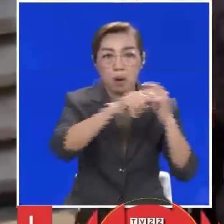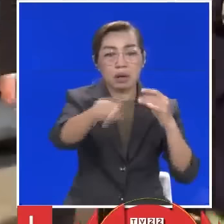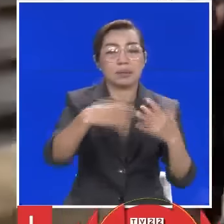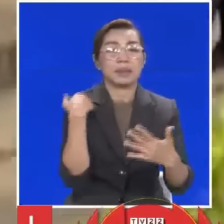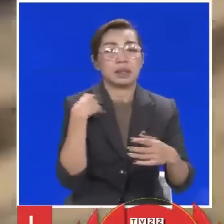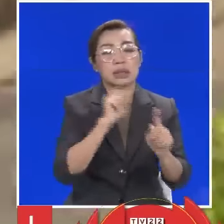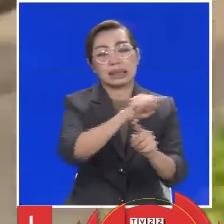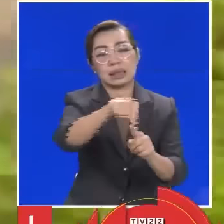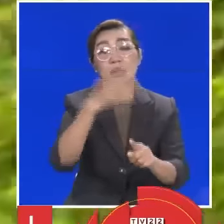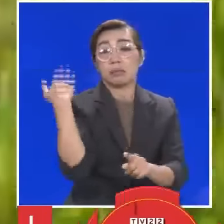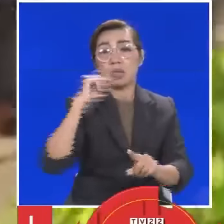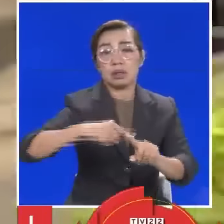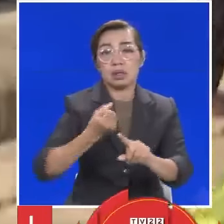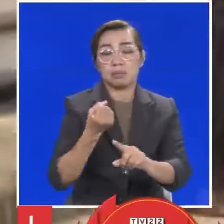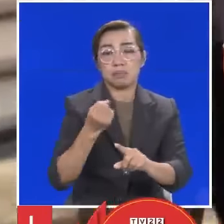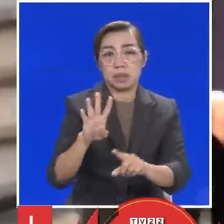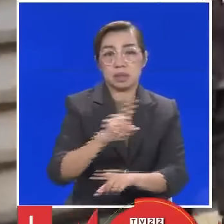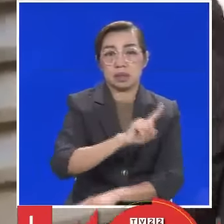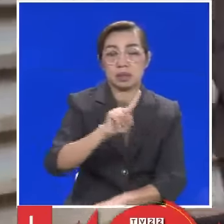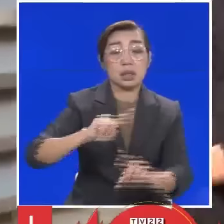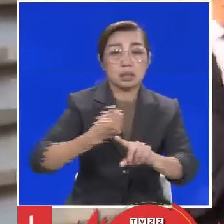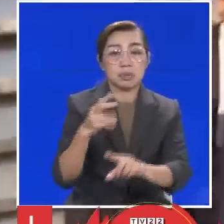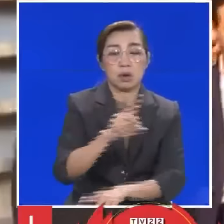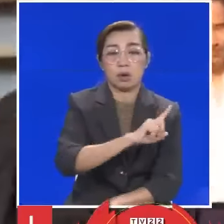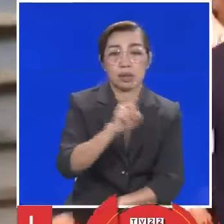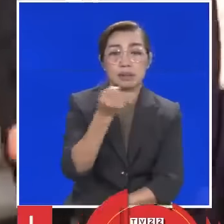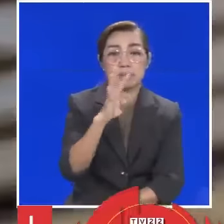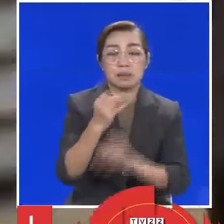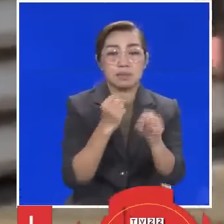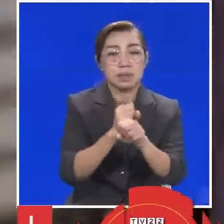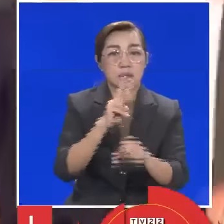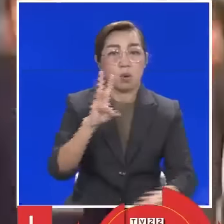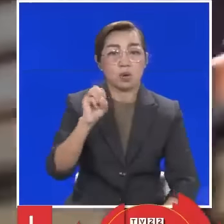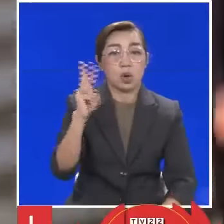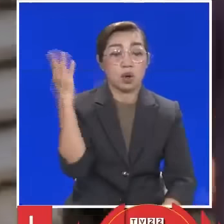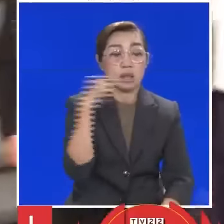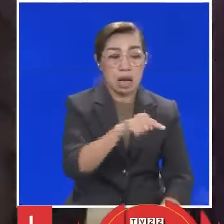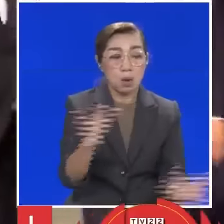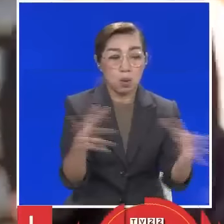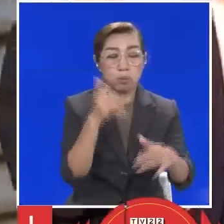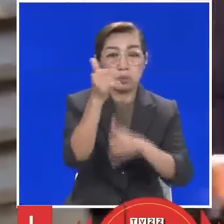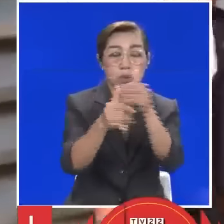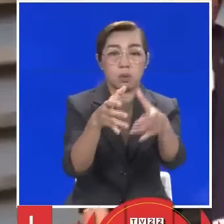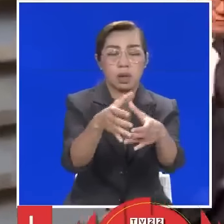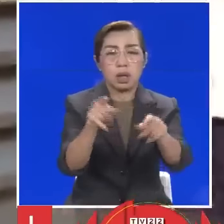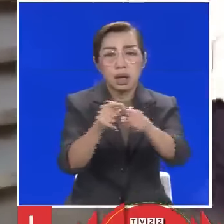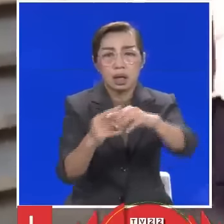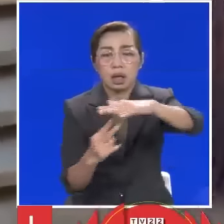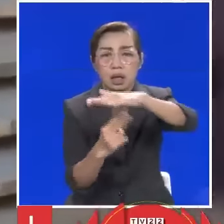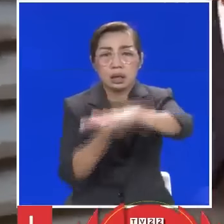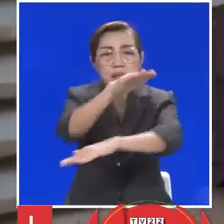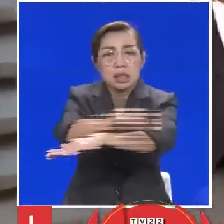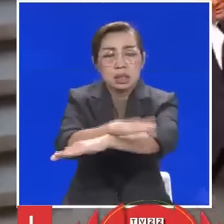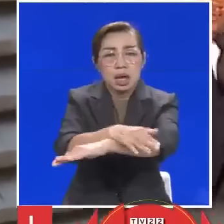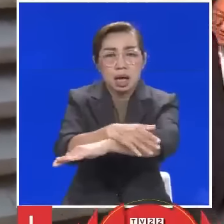นี้เกิดขึ้น14ธันวาคม2562ที่กลุ่มจำเลยร่วมกันชุมนุมแฟลชม็อบบริเวณสกายวอล์ก4แยกป